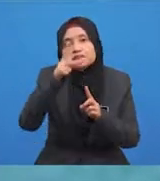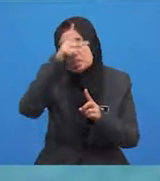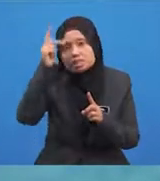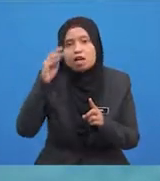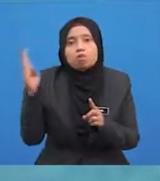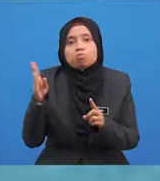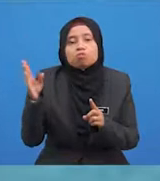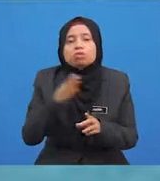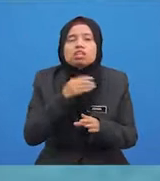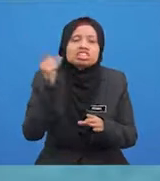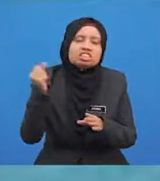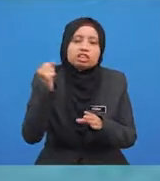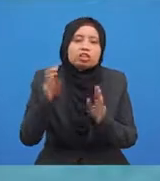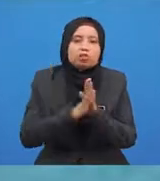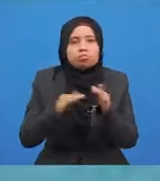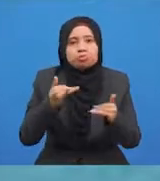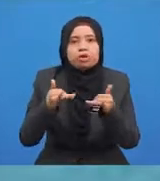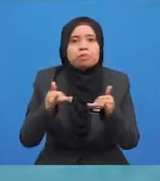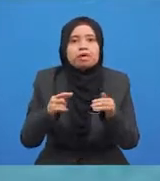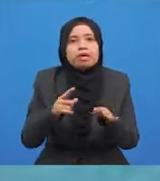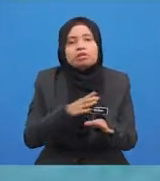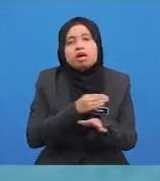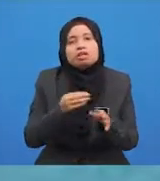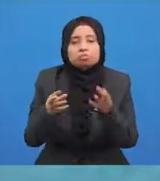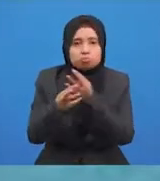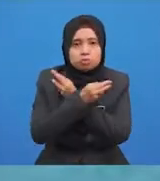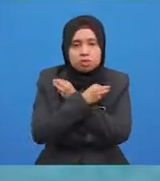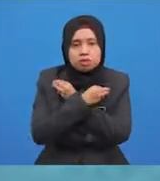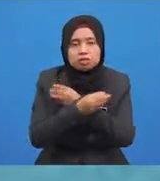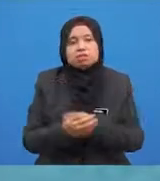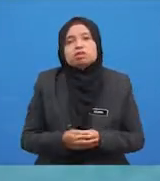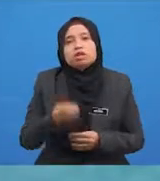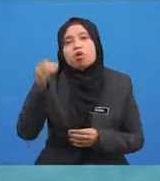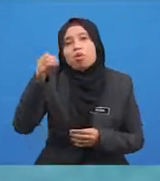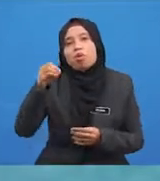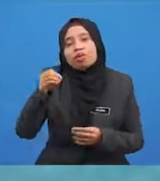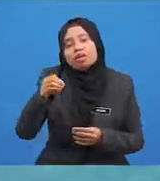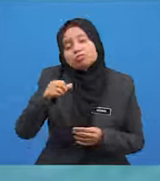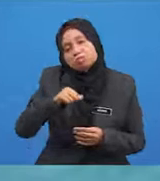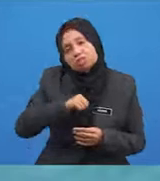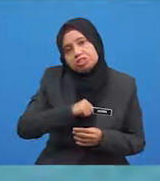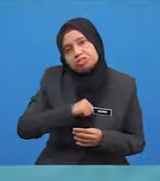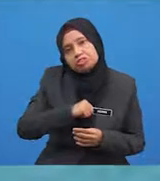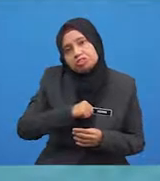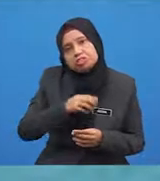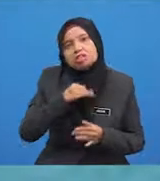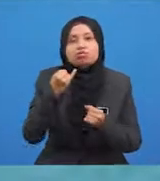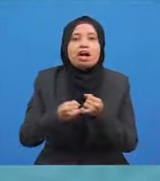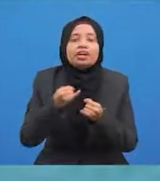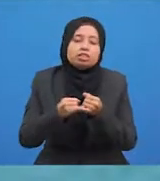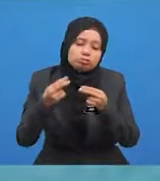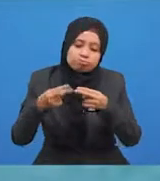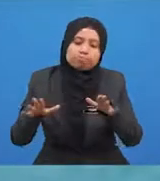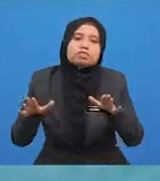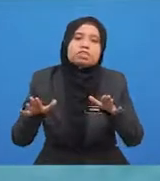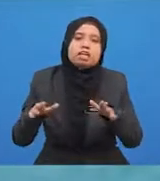kelabu dan sering bermain-main dan bermanja. Oren menyendiri dan akhirnya